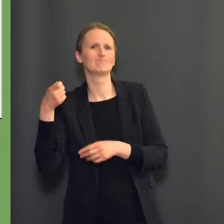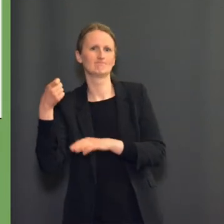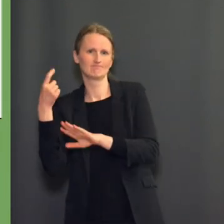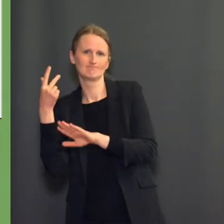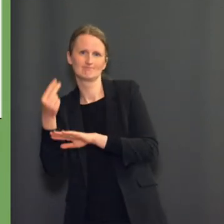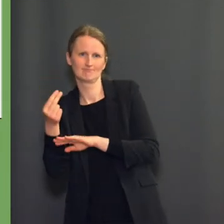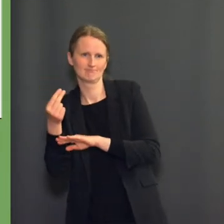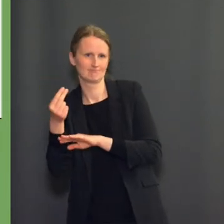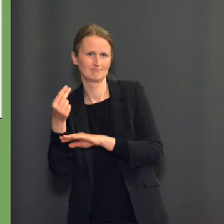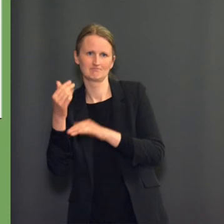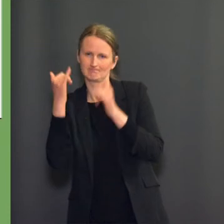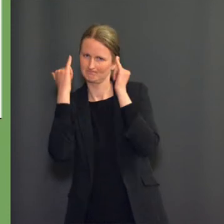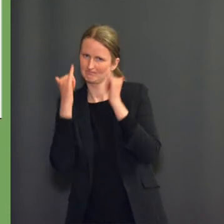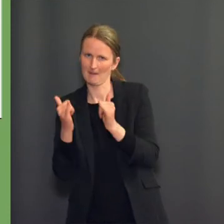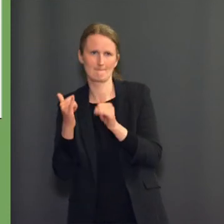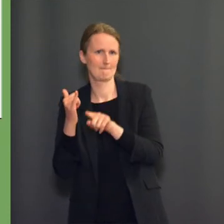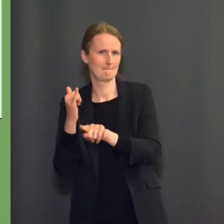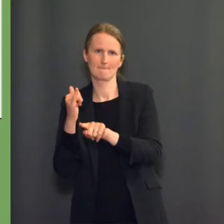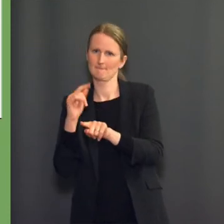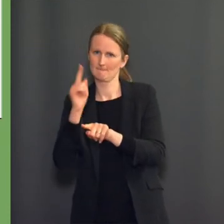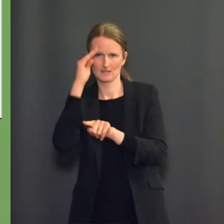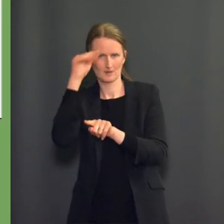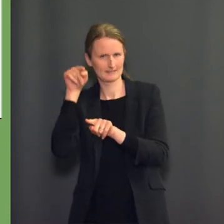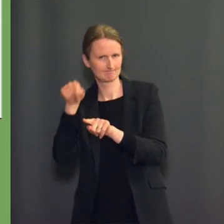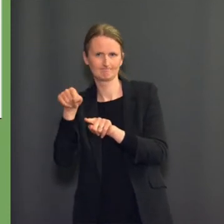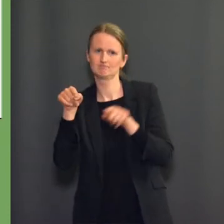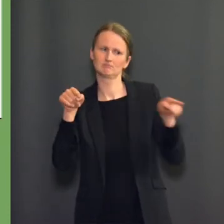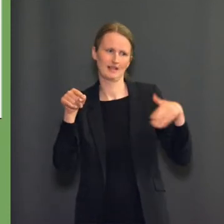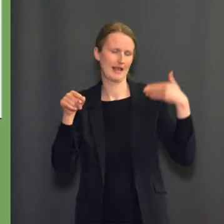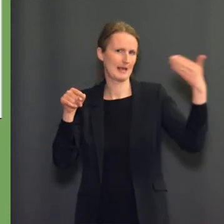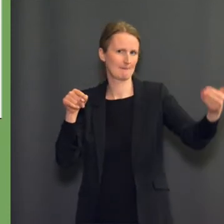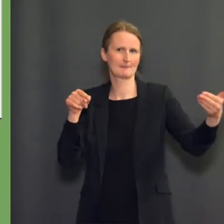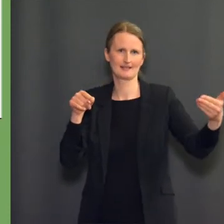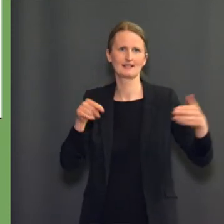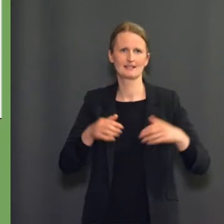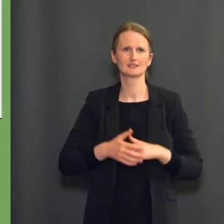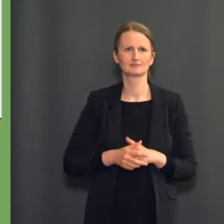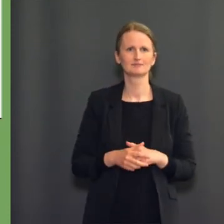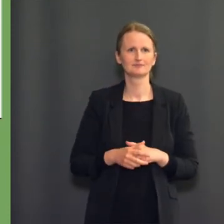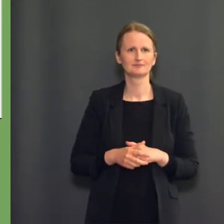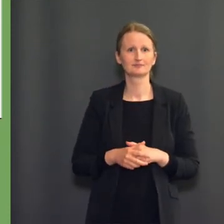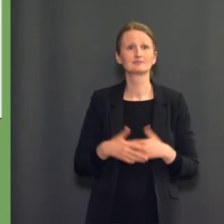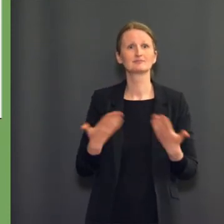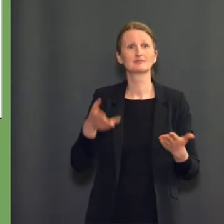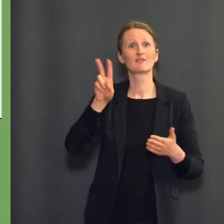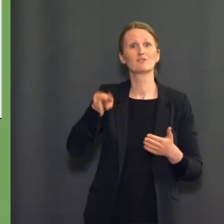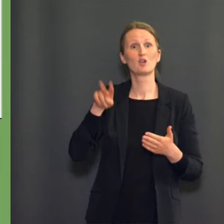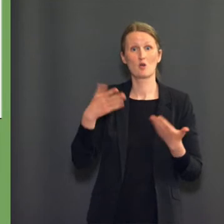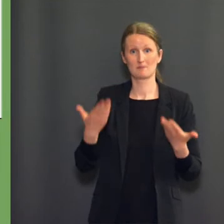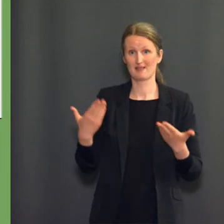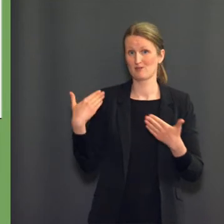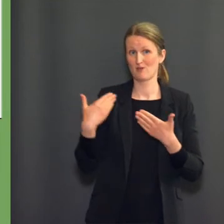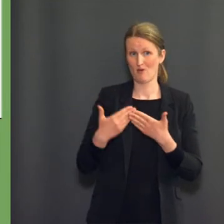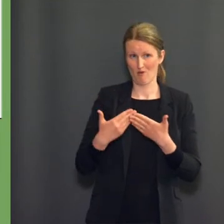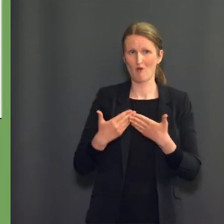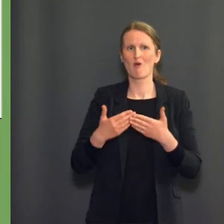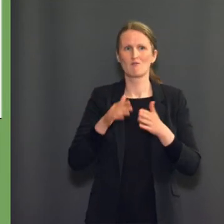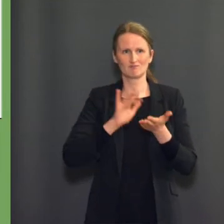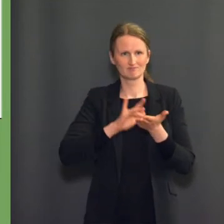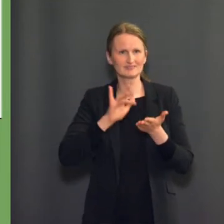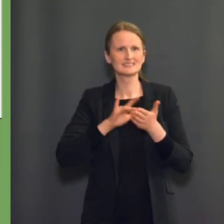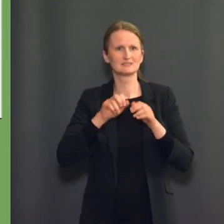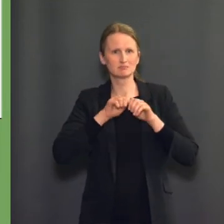En Flandre, le système est testé à grande échelle cette semaine dans les centres de vaccination de